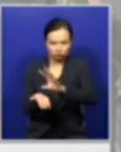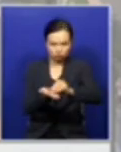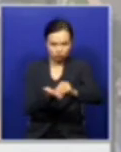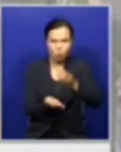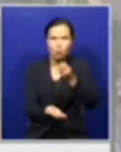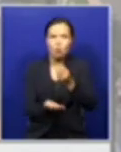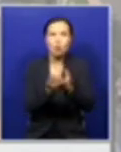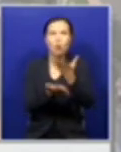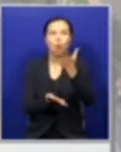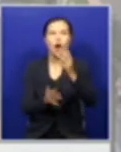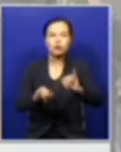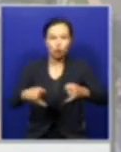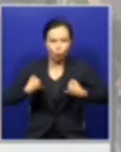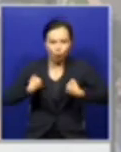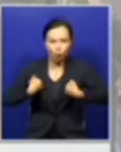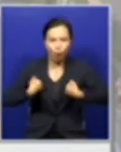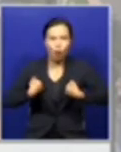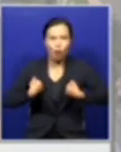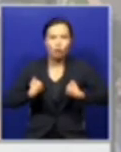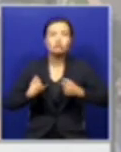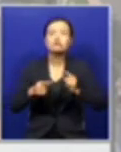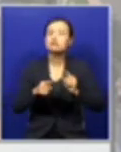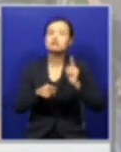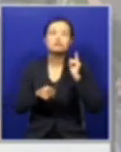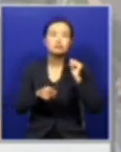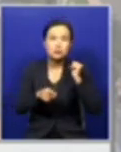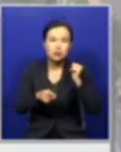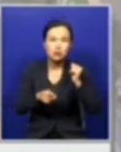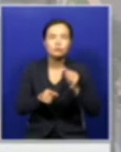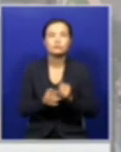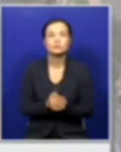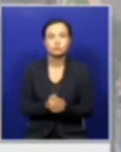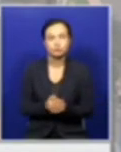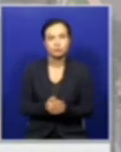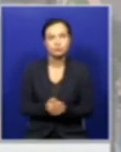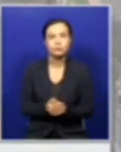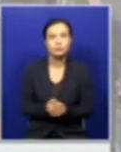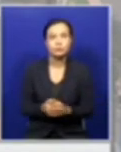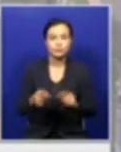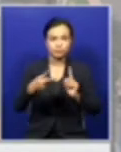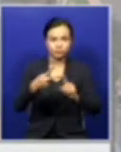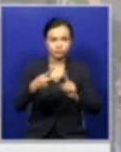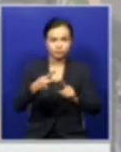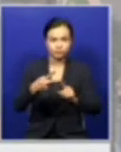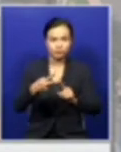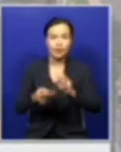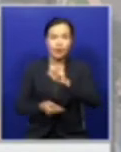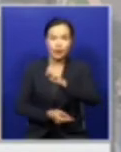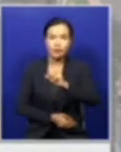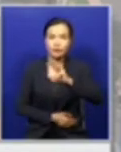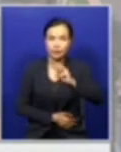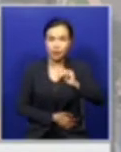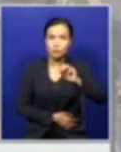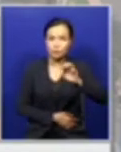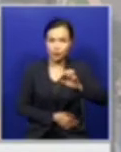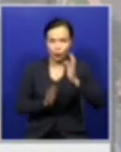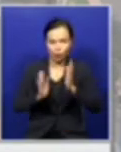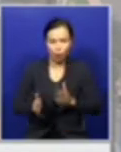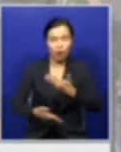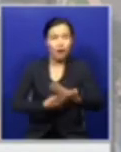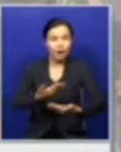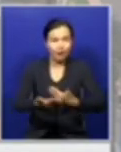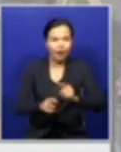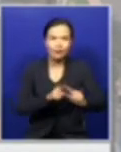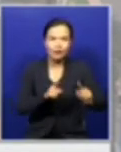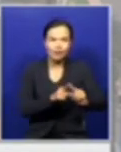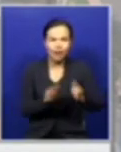นเดิมมันจะสอดคล้องกับอันที่สองนะคะท่านประธานจะต้องทำให้ธุรกิจ SME หรือพ่อค้าแม่ค้ารายเล็ก